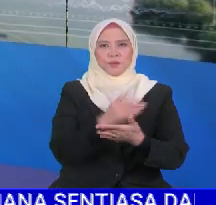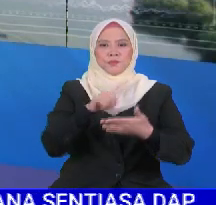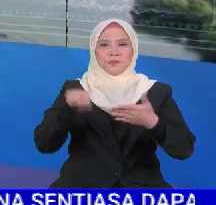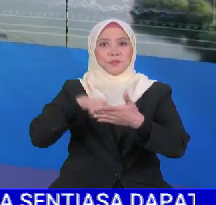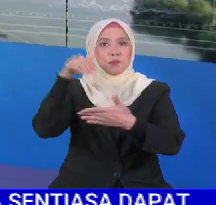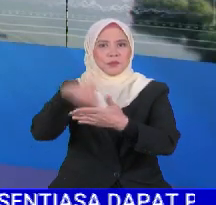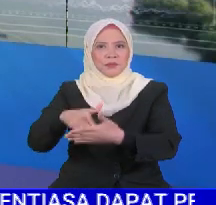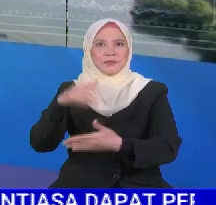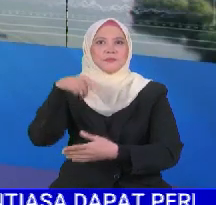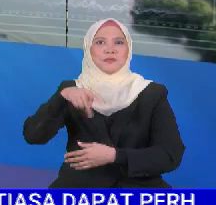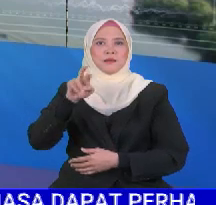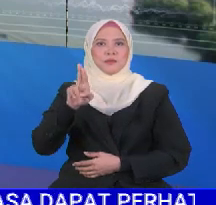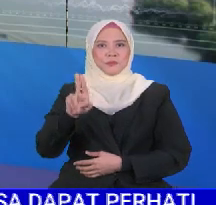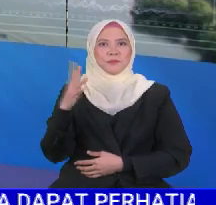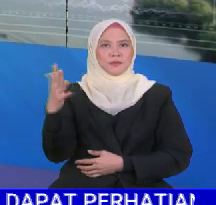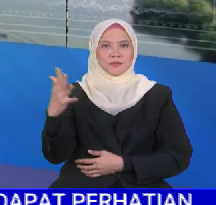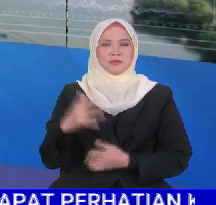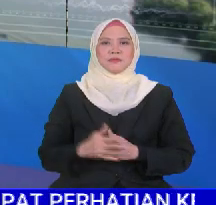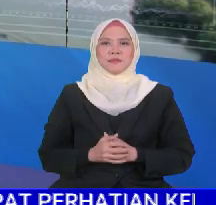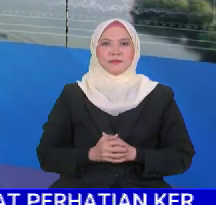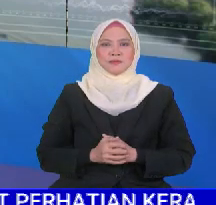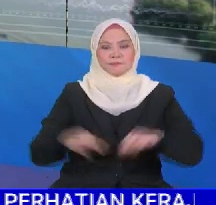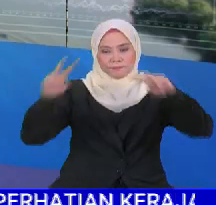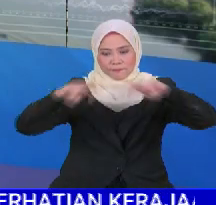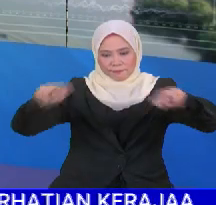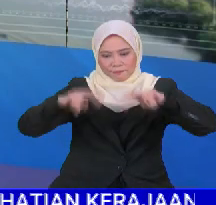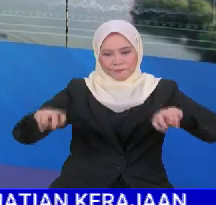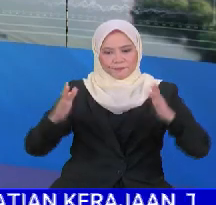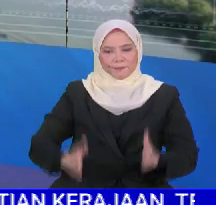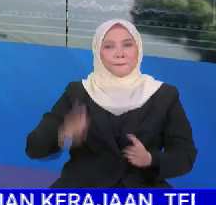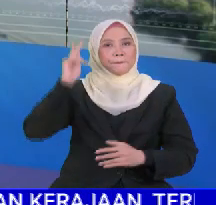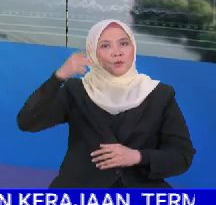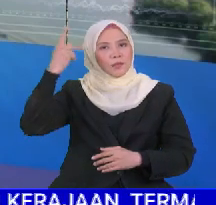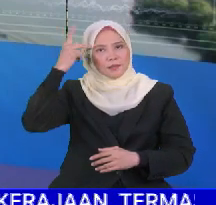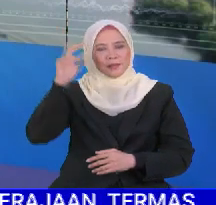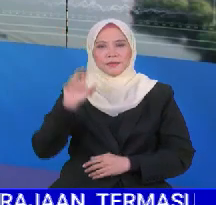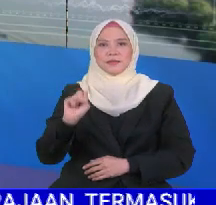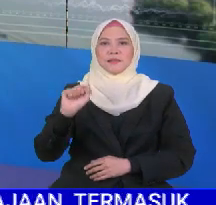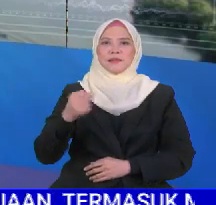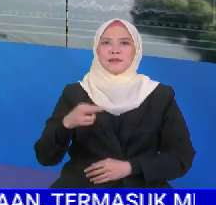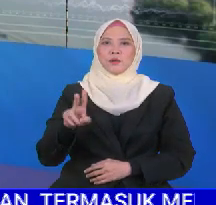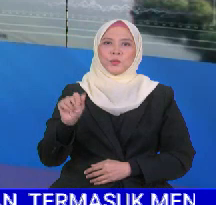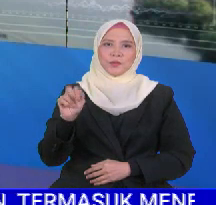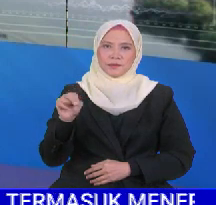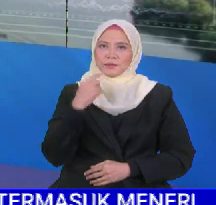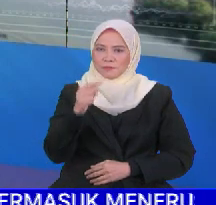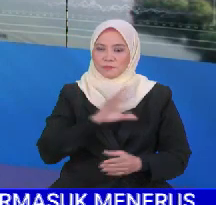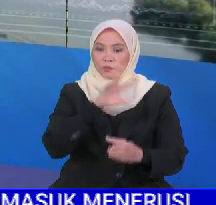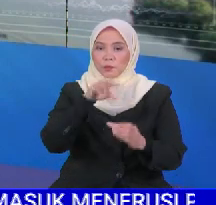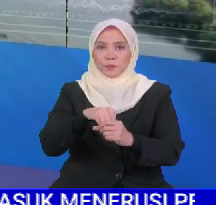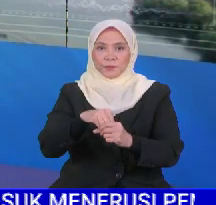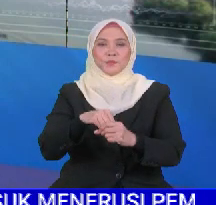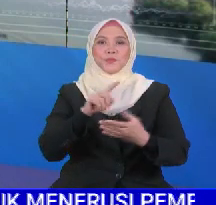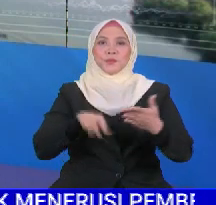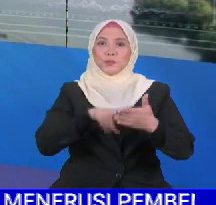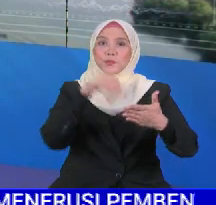Raya umum ke-15 VR yu-15 ini menganalisis politik dokter Syahrudin Awang Ahmad berkata penglibatan penguji 18